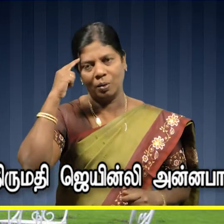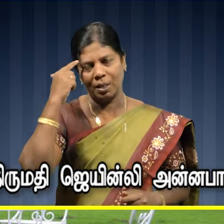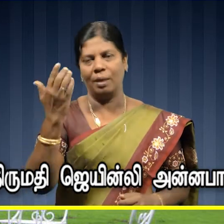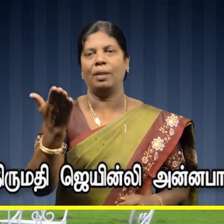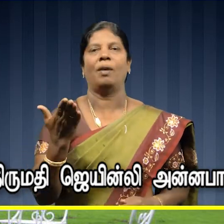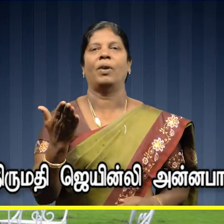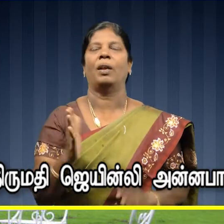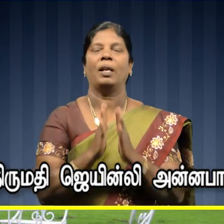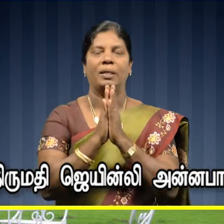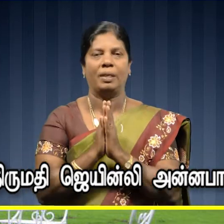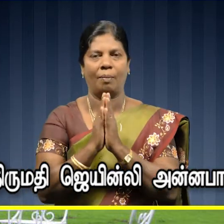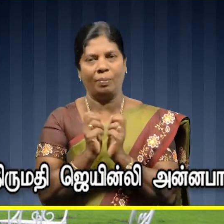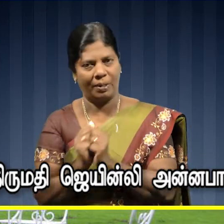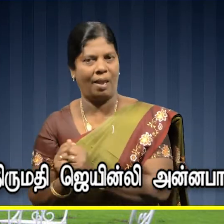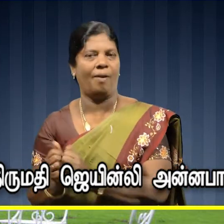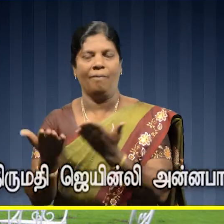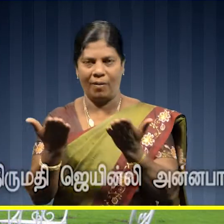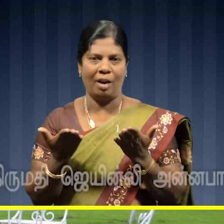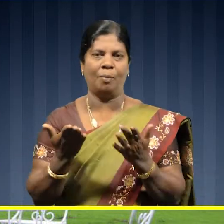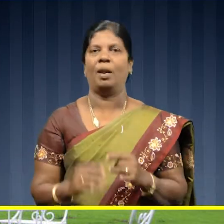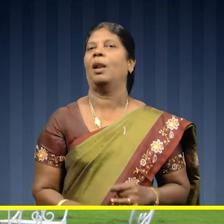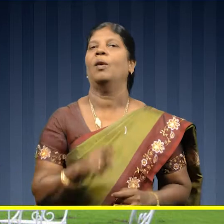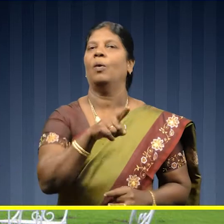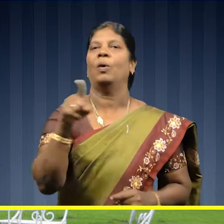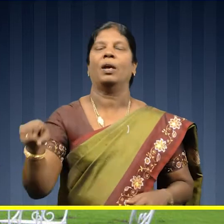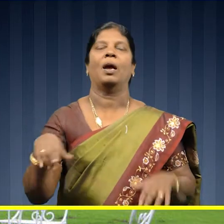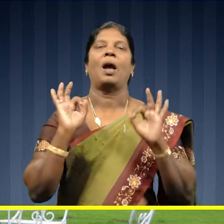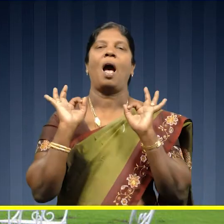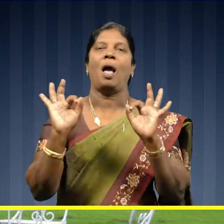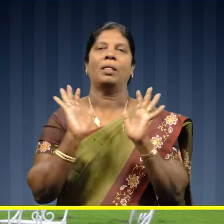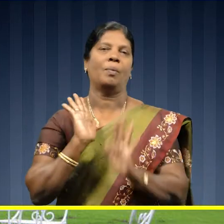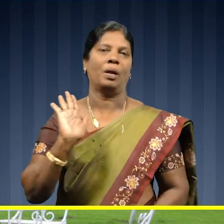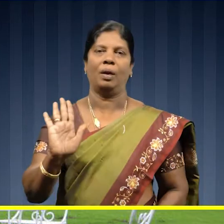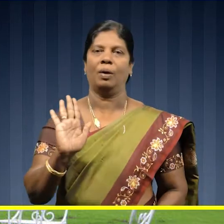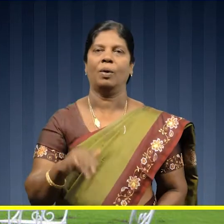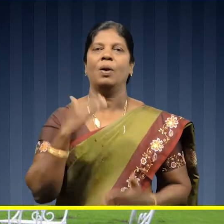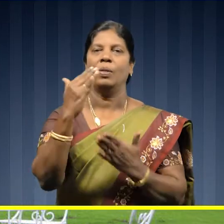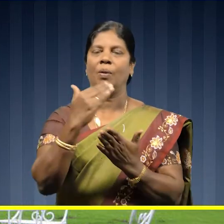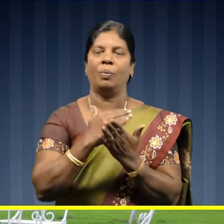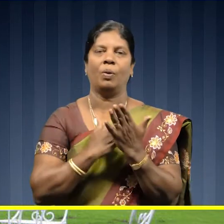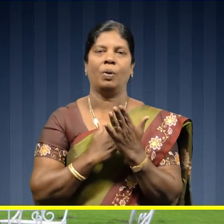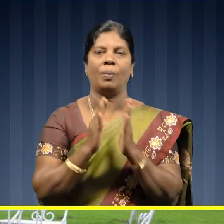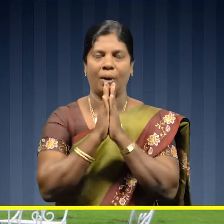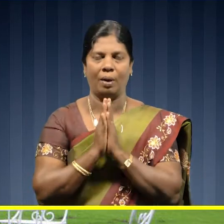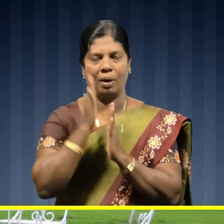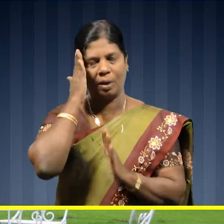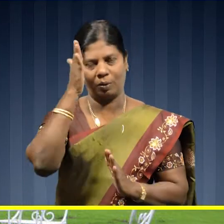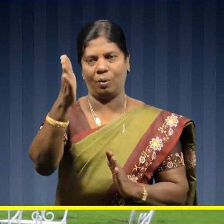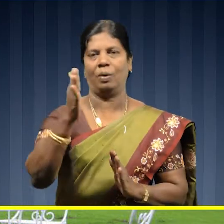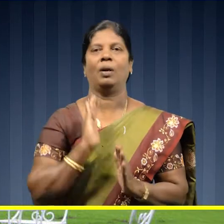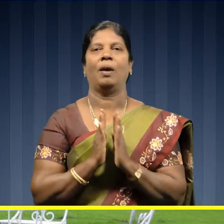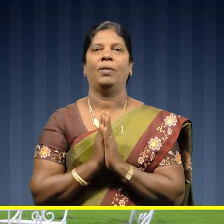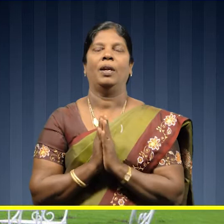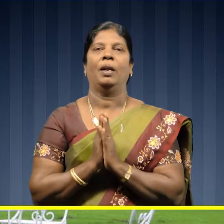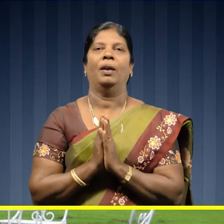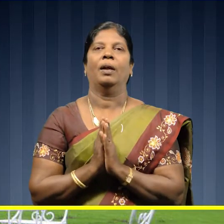ஆலோசனை சொல்லவும், ஜெப உதவிகளை உங்களுக்கு வழங்கவும் நாங்கள் காத்திருக்கிறோம். இந்த நிகழ்ச்சியை நீங்கள் கருத்தோடு